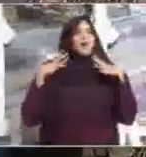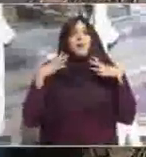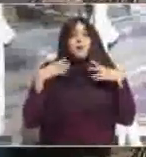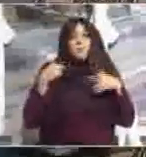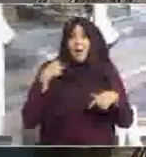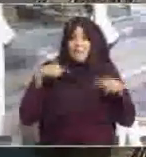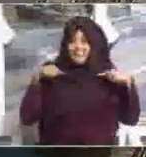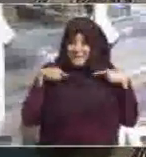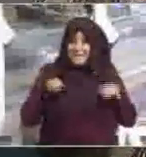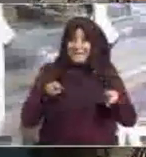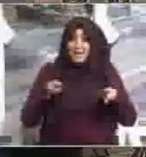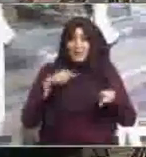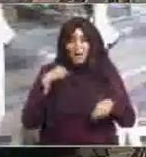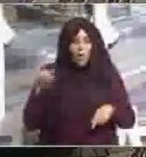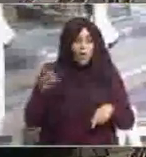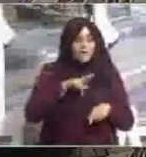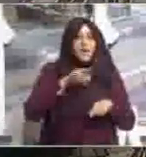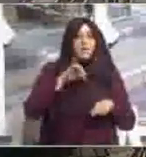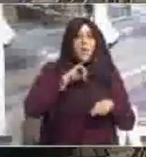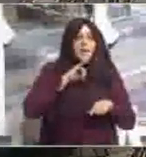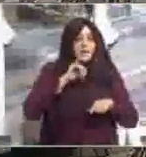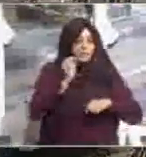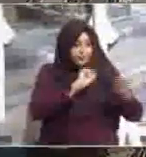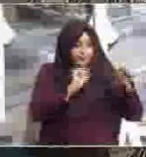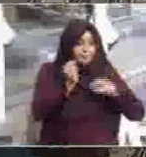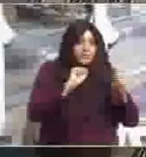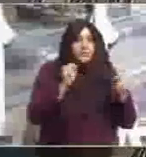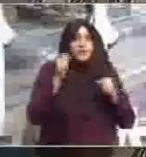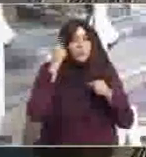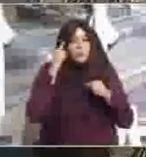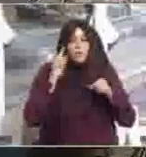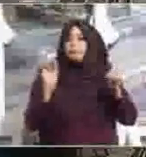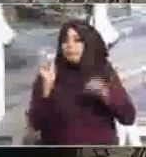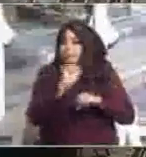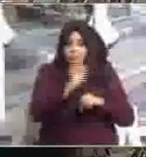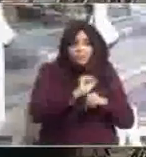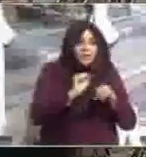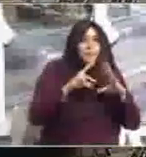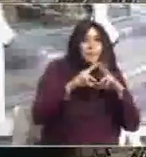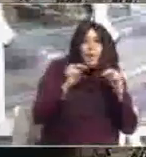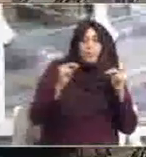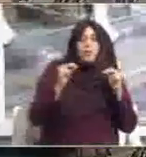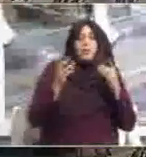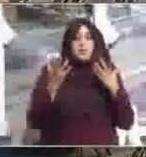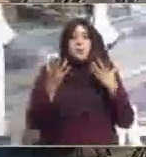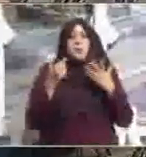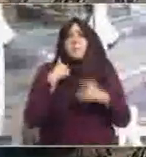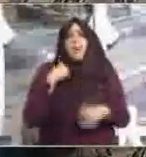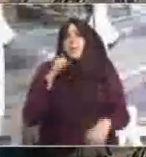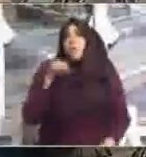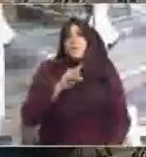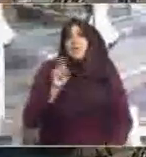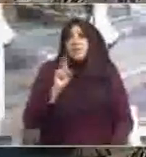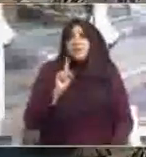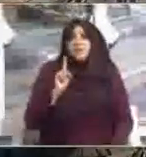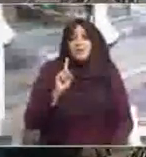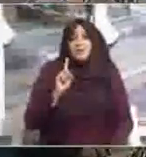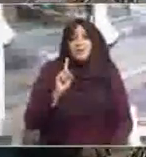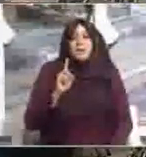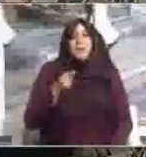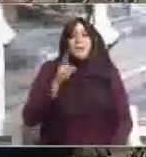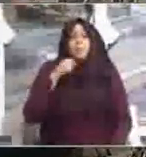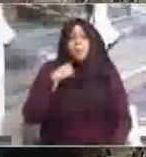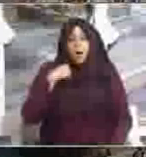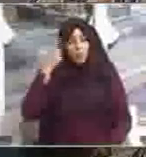الطاقه يعني ماهيش كما نقولوا من الواجبات ماشي بواجبات باش يديرها فرض عليه ماشي ماهيش فرض عليه